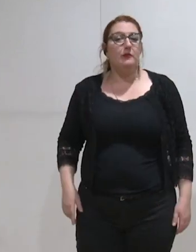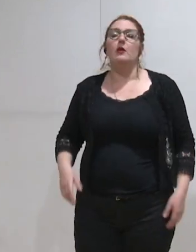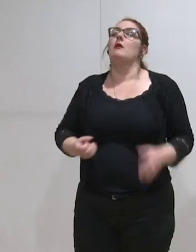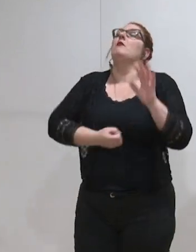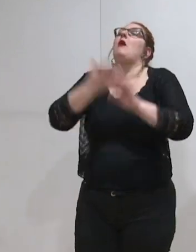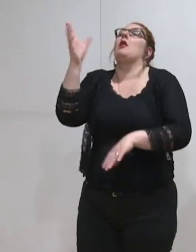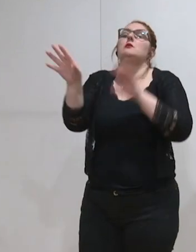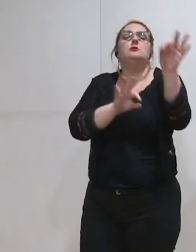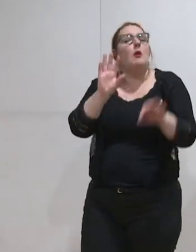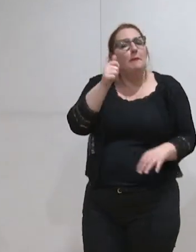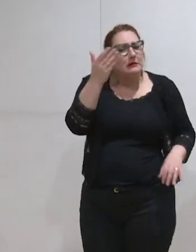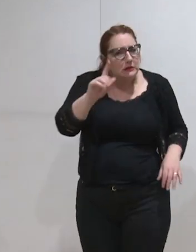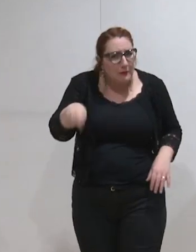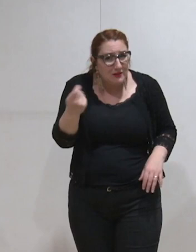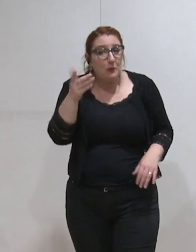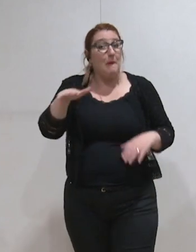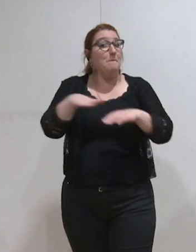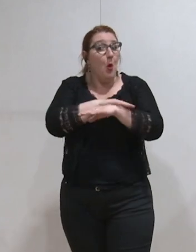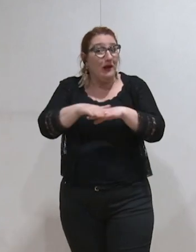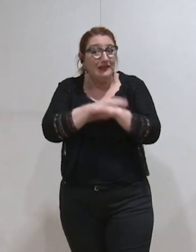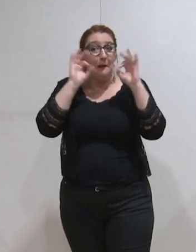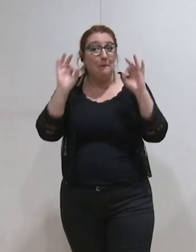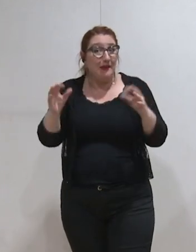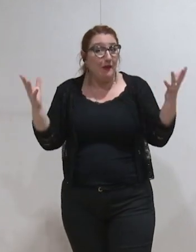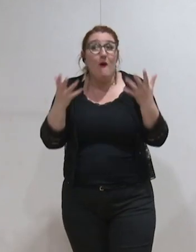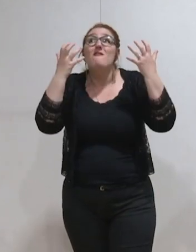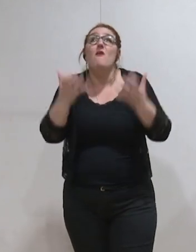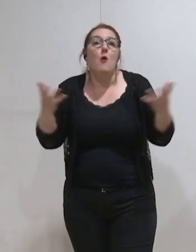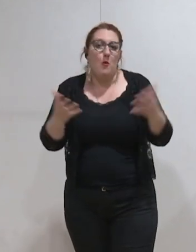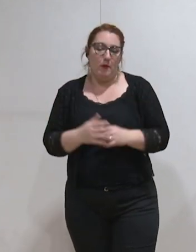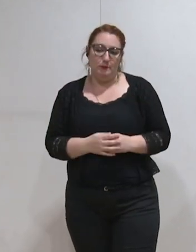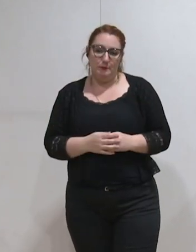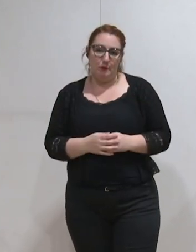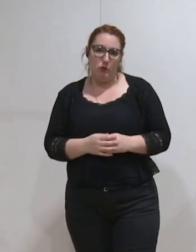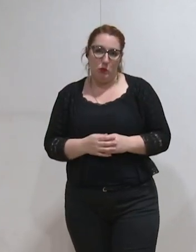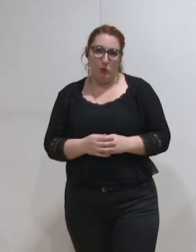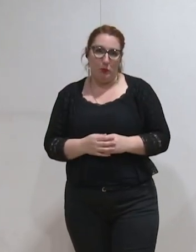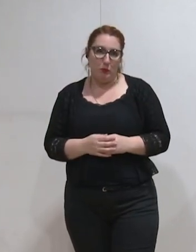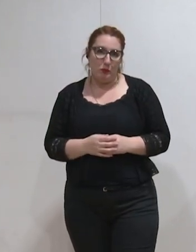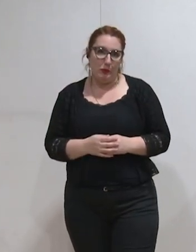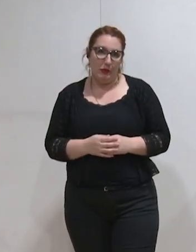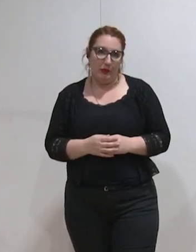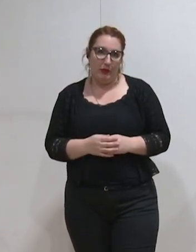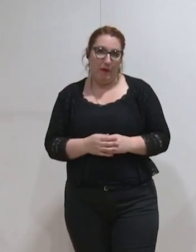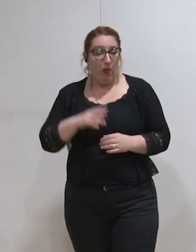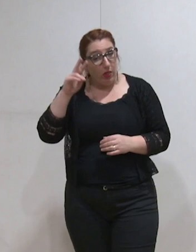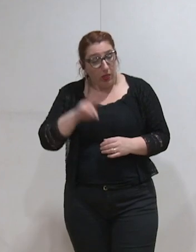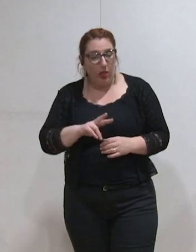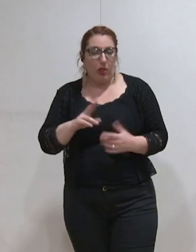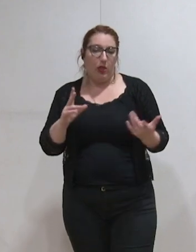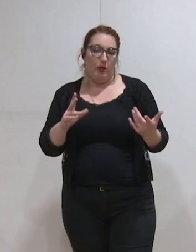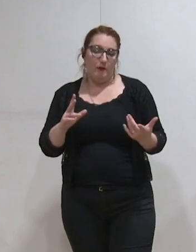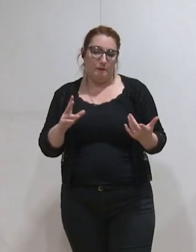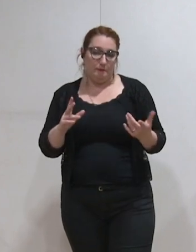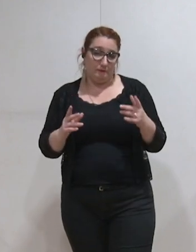artistiques mais les choix politiques qu'est-ce que vous voulez voilà ça c'est une question vraiment structurante et un an